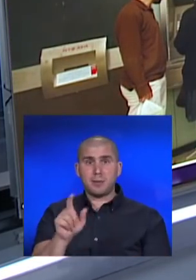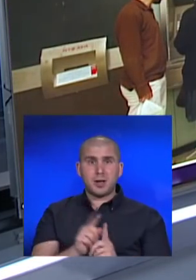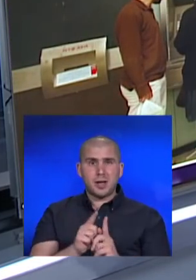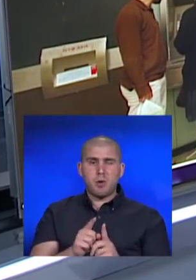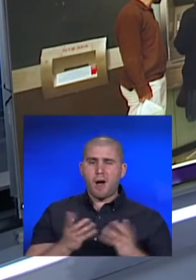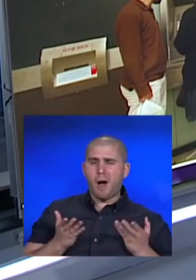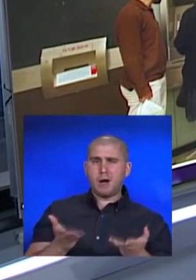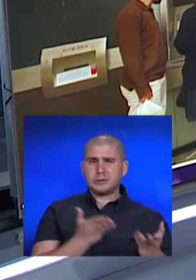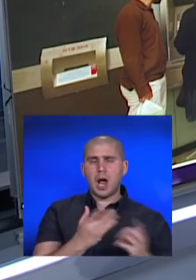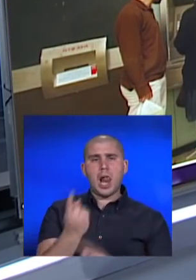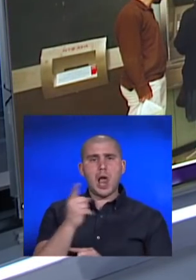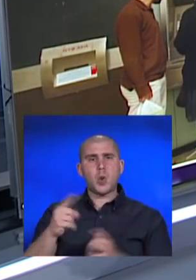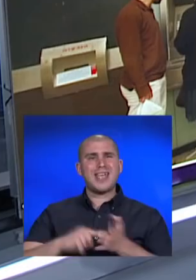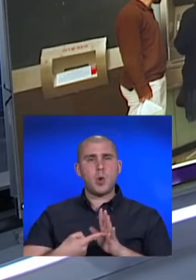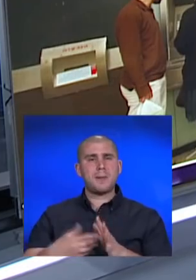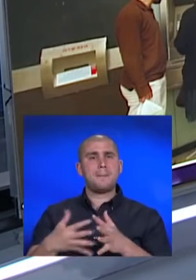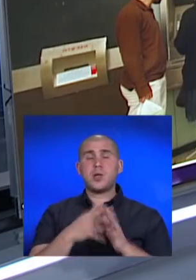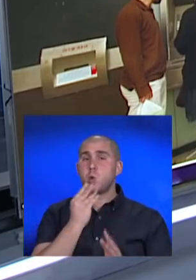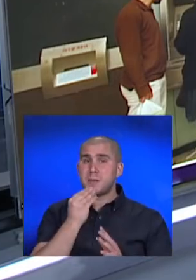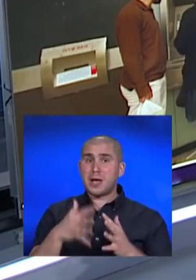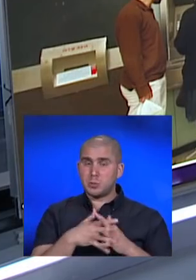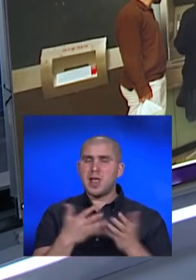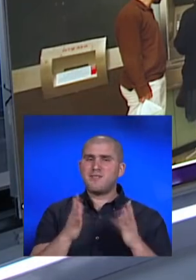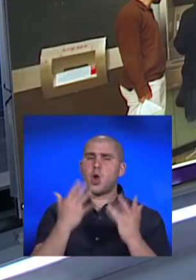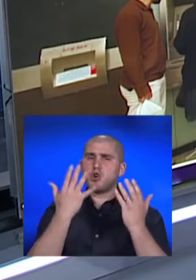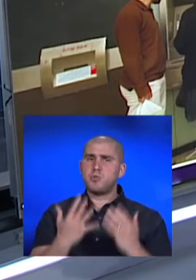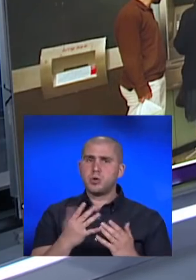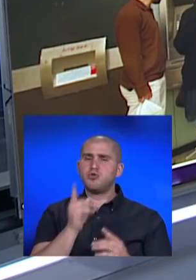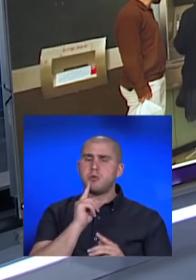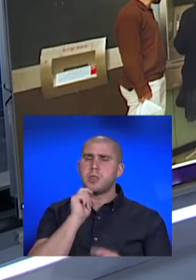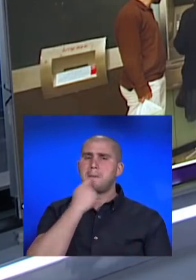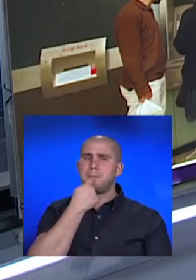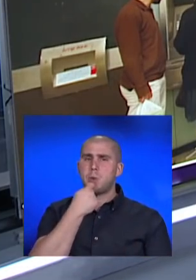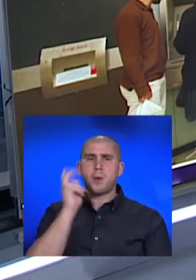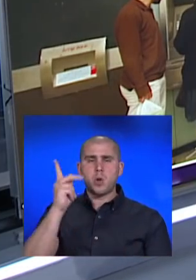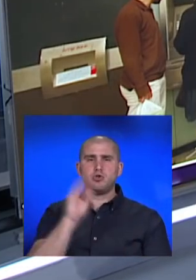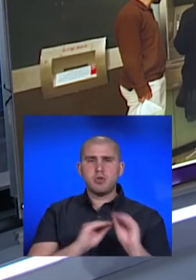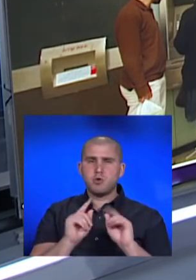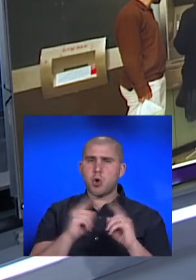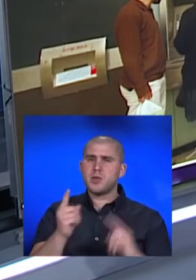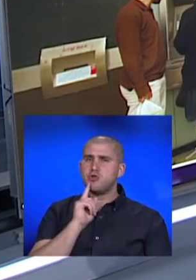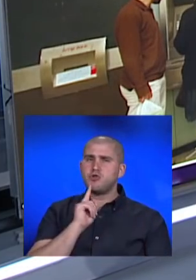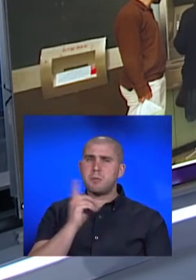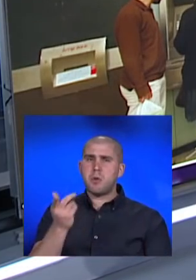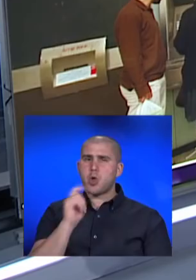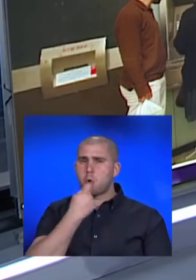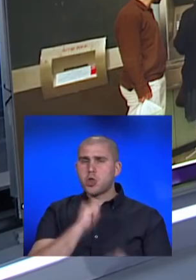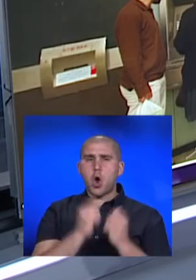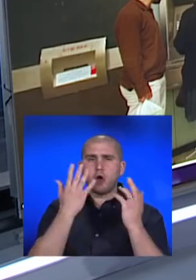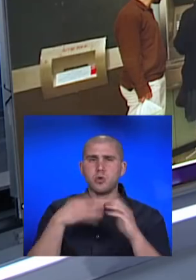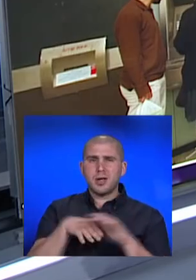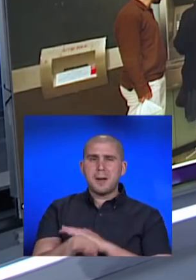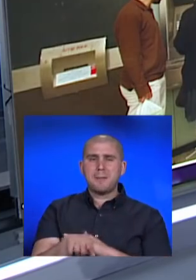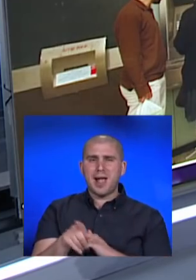ללקוחות יהודים בארצות הברית לפתוח חשבונות בשמות בדויים בחול. הוא השתמש בכל מיני שמות קוד ובחשבונות במקלטי מס, כדי